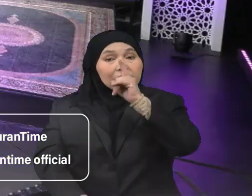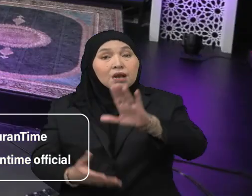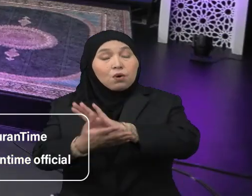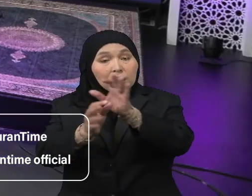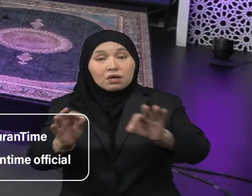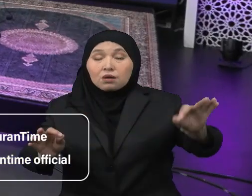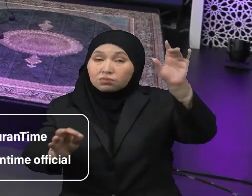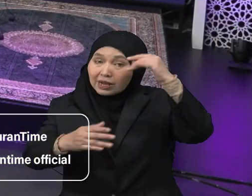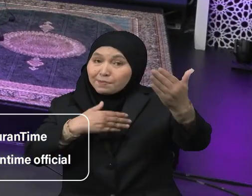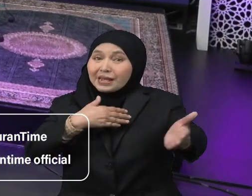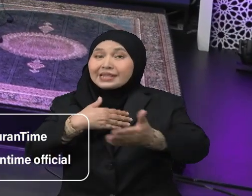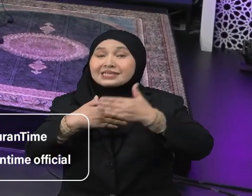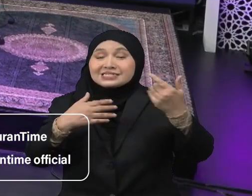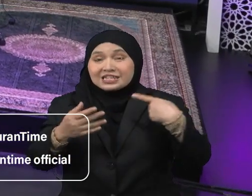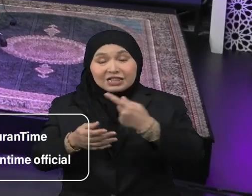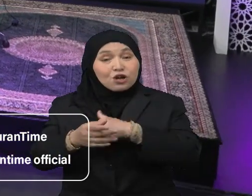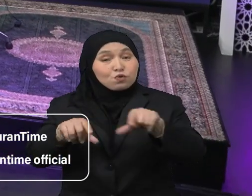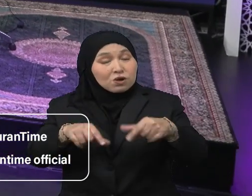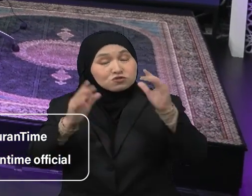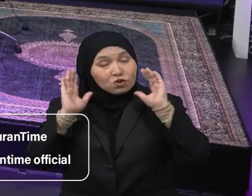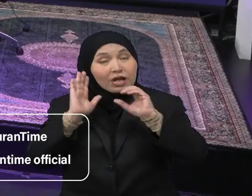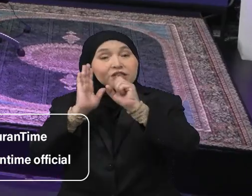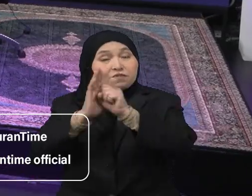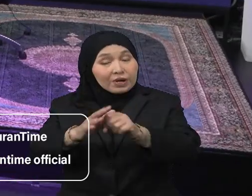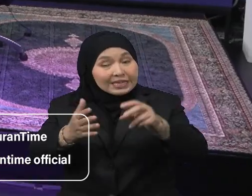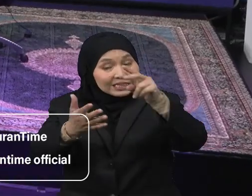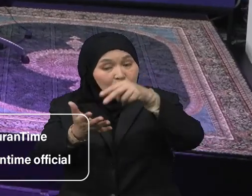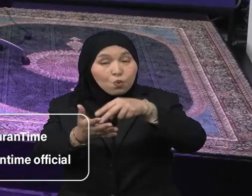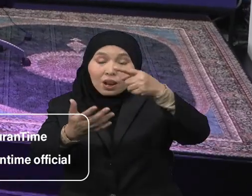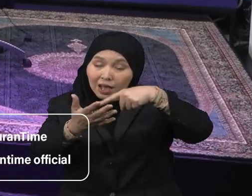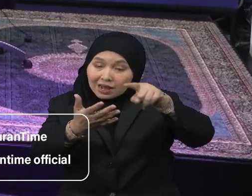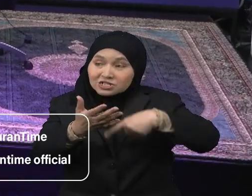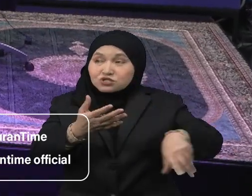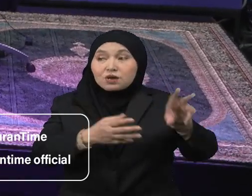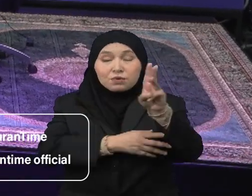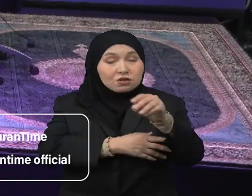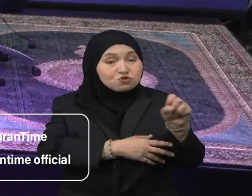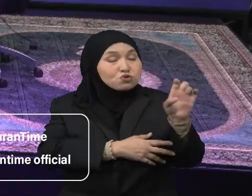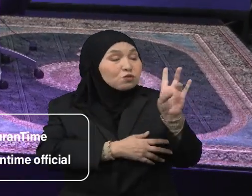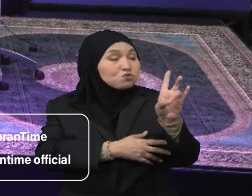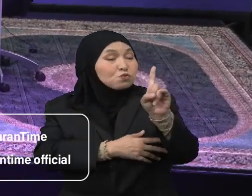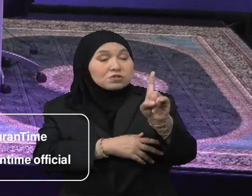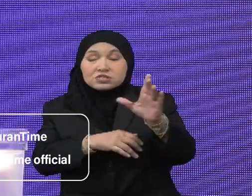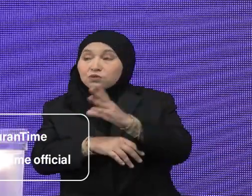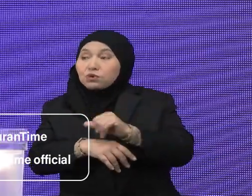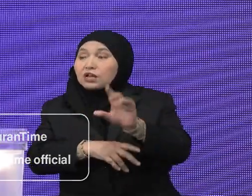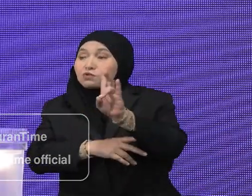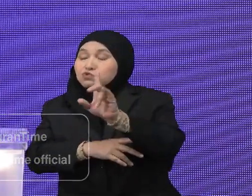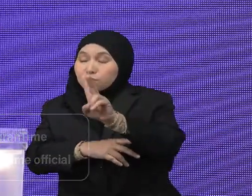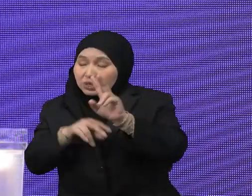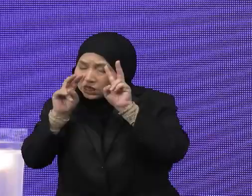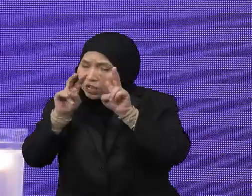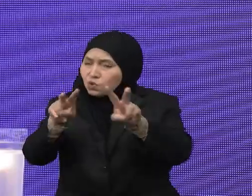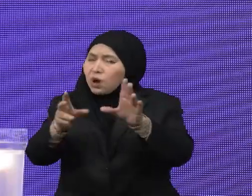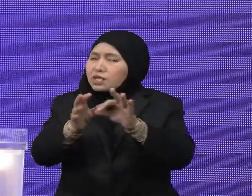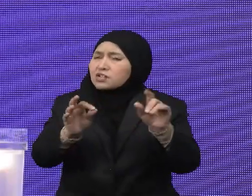Mari kita dalam al-quran time Qur'an shalat infaq sama-sama kita mengulang kajian ayat yang ke ataupun halaman 71 dan 72 dan kita memperhatikan ayat